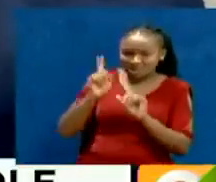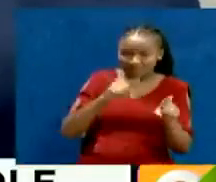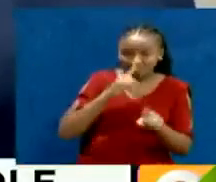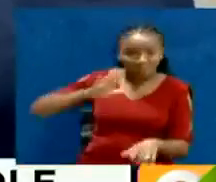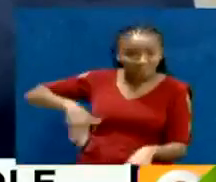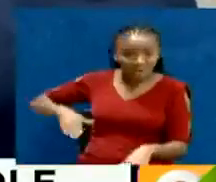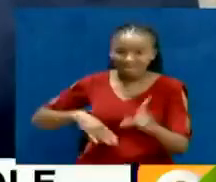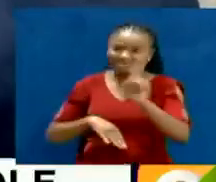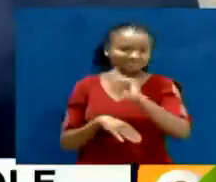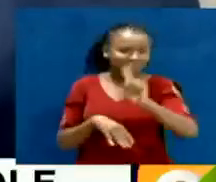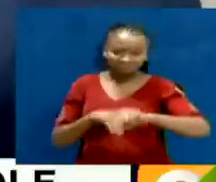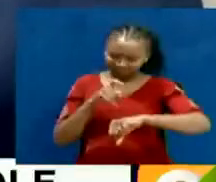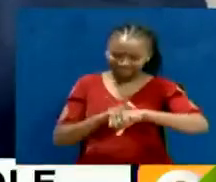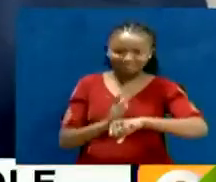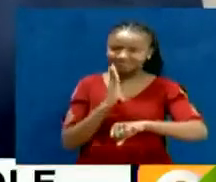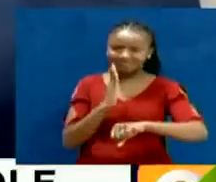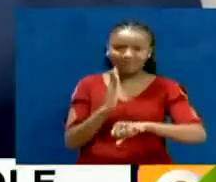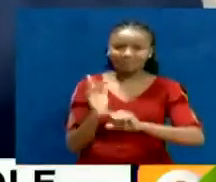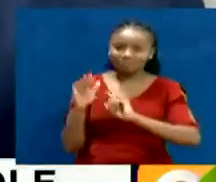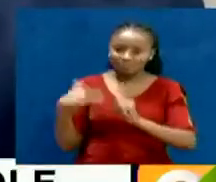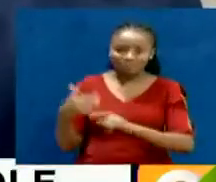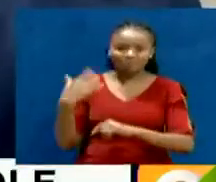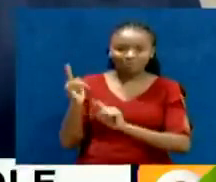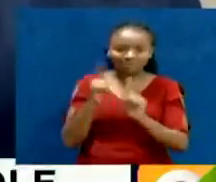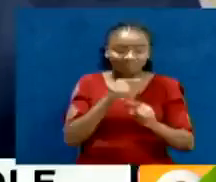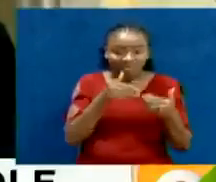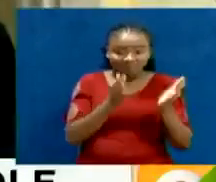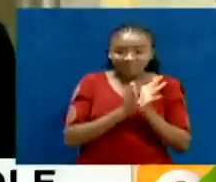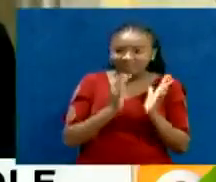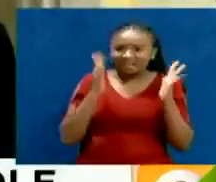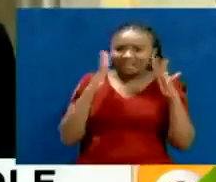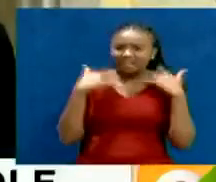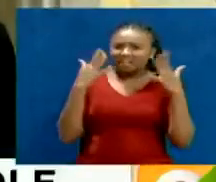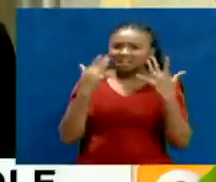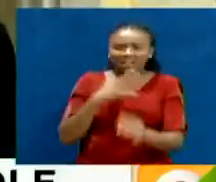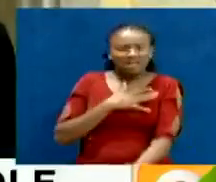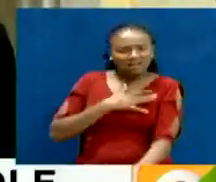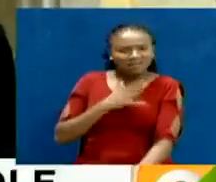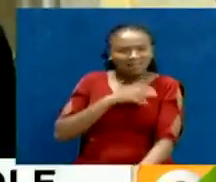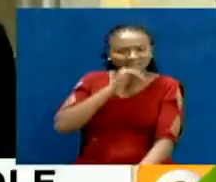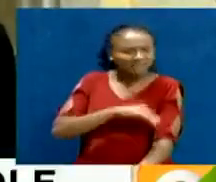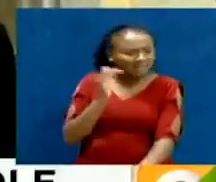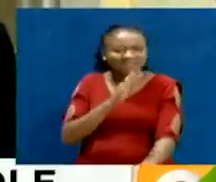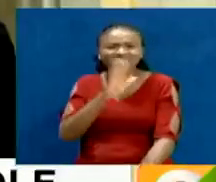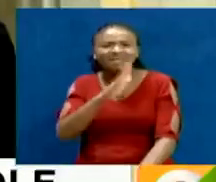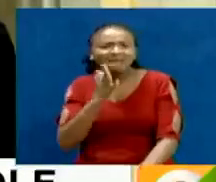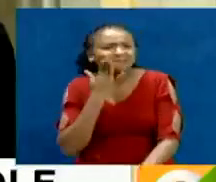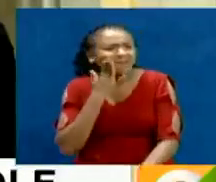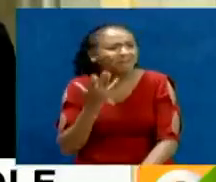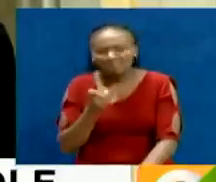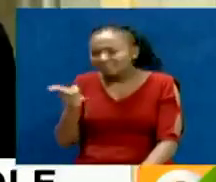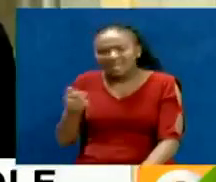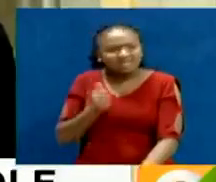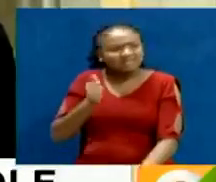kuchelewa kulingana na wazazi wake, jambo lililowafanya kuwa na wasiwasi tele. Sasa kijana ndiye akaniuliza, mam,